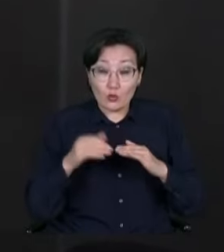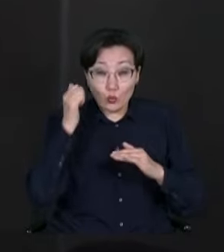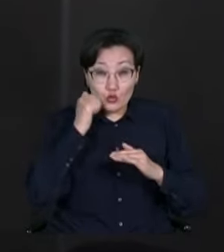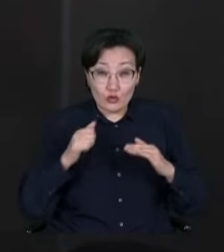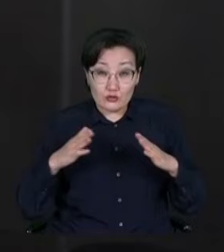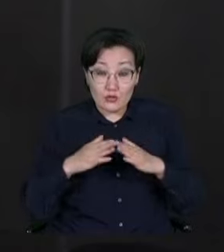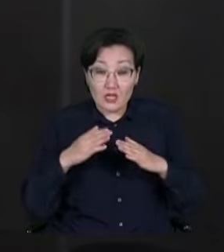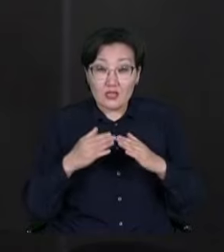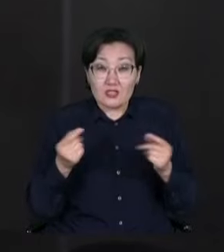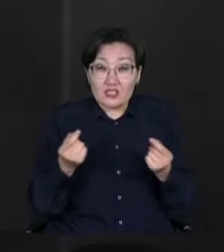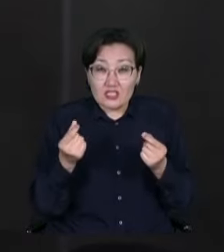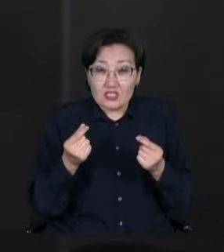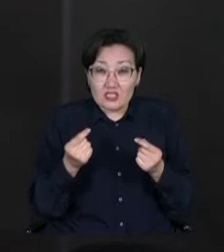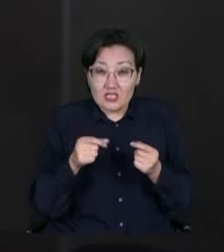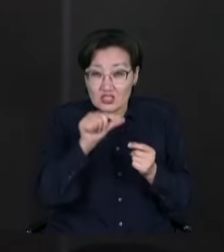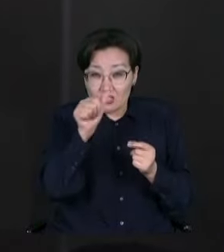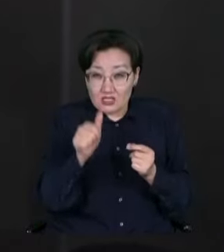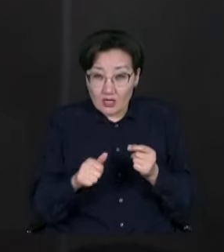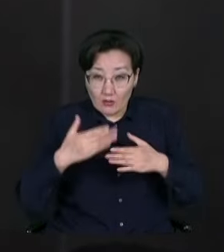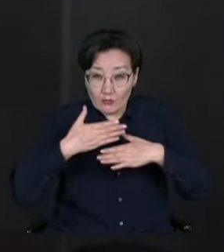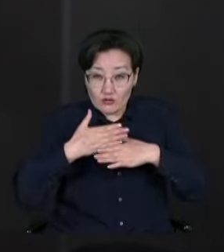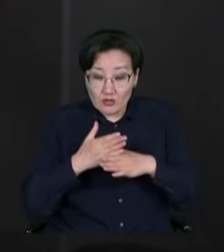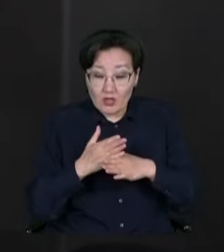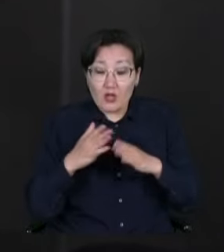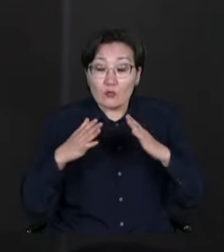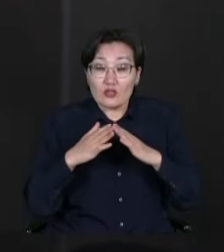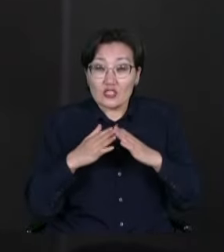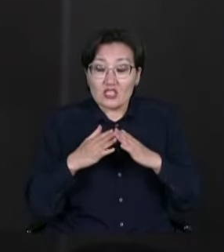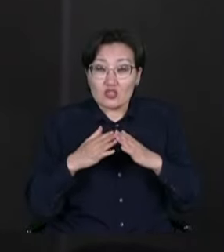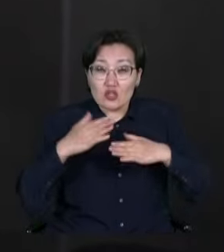көне үйлер, кішкене бір сызық түсті, сызық түскесін мына үйлер деген